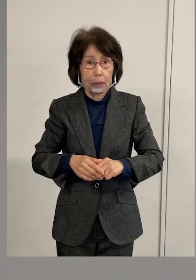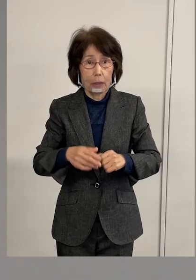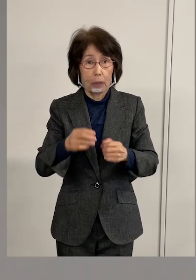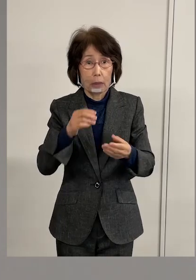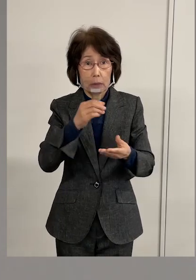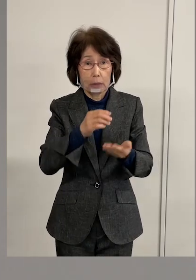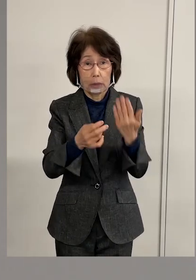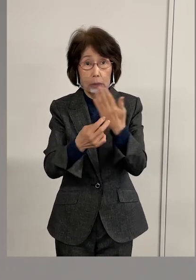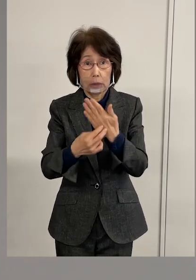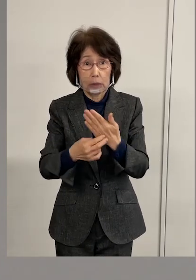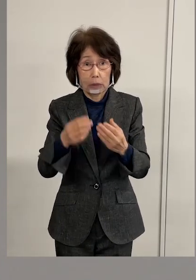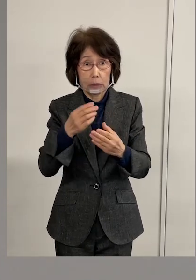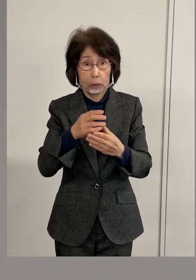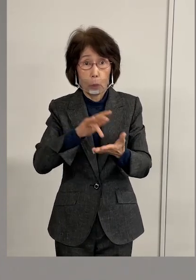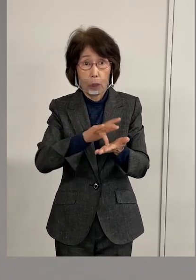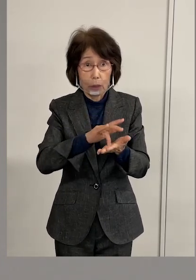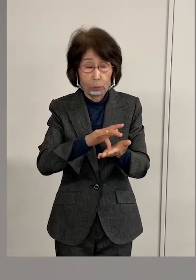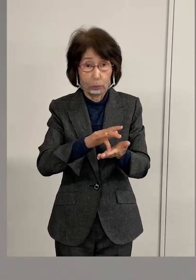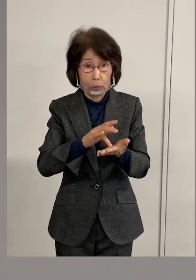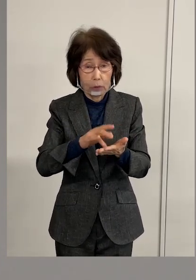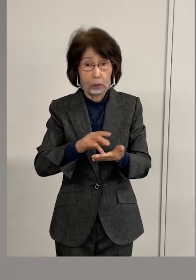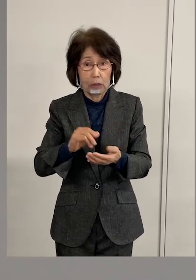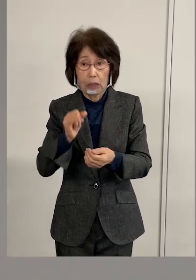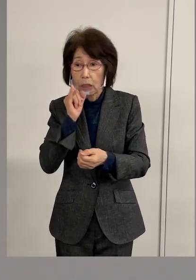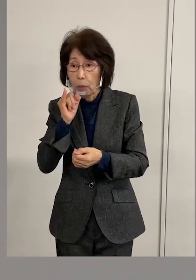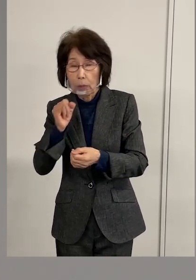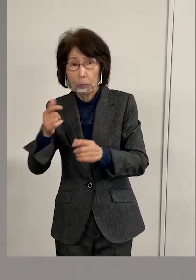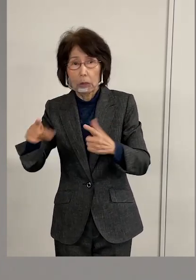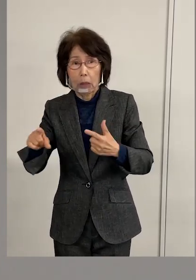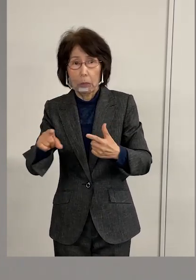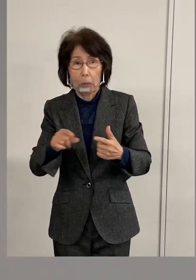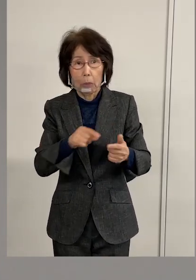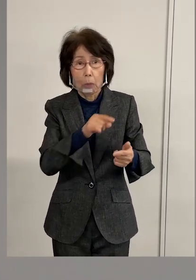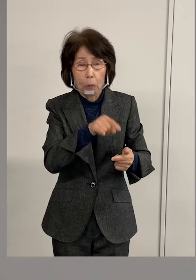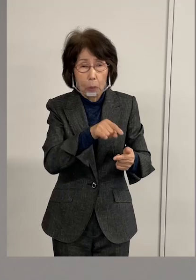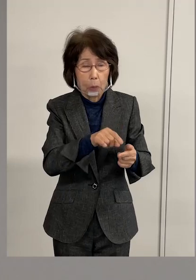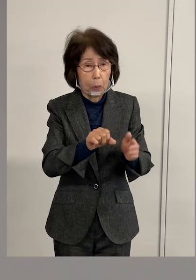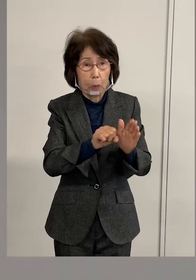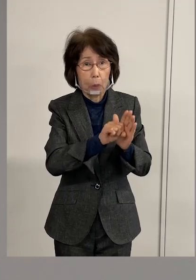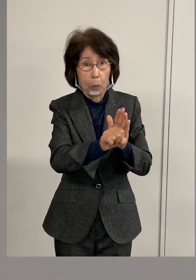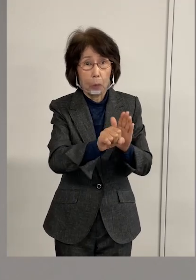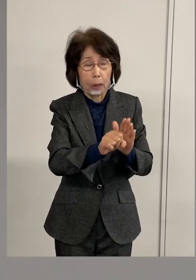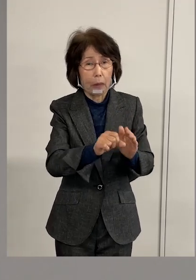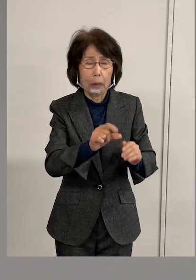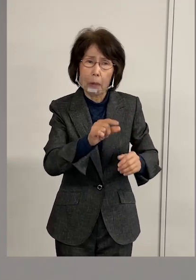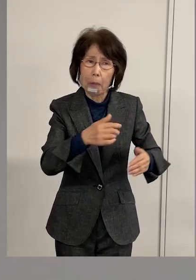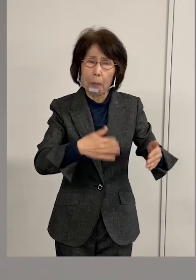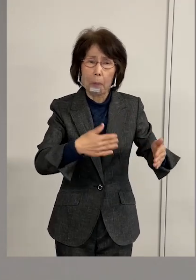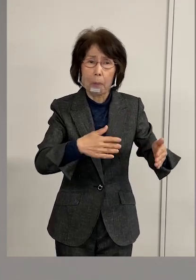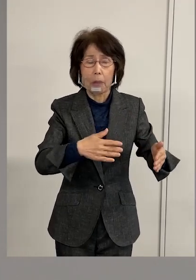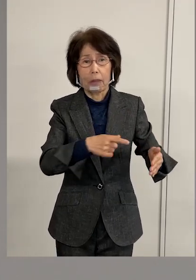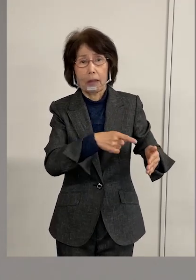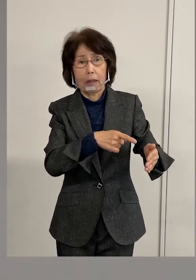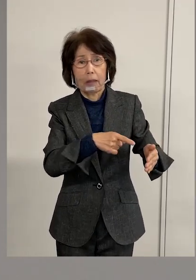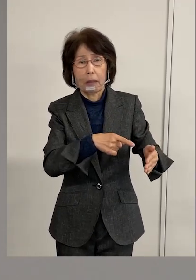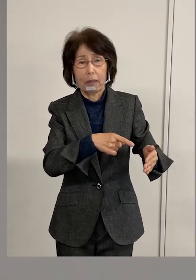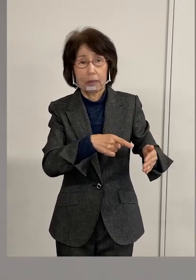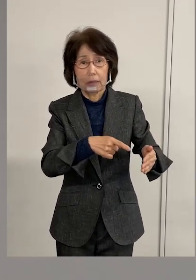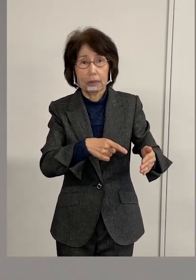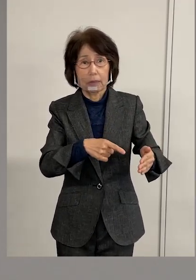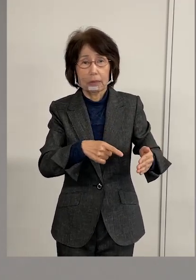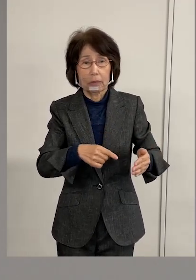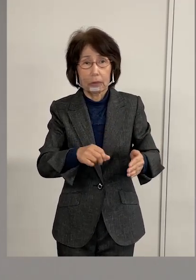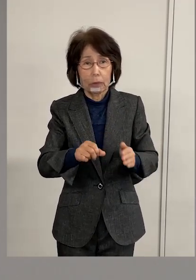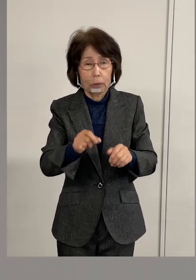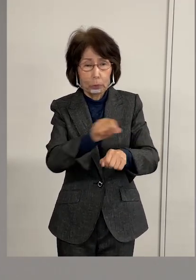違って特効薬はまだないので、ゾコーバが一定予防できるということは臨床で出てるようなんですが、